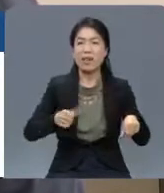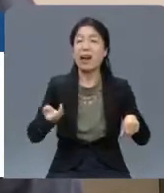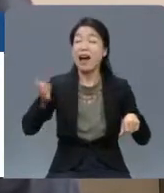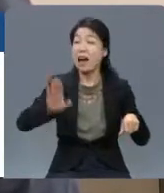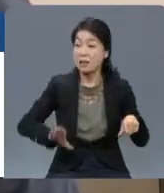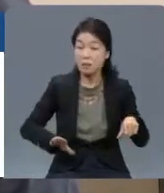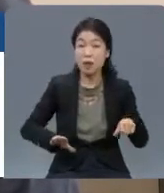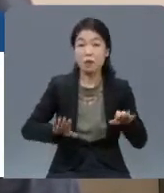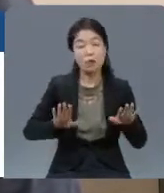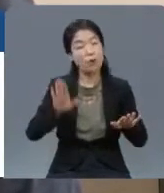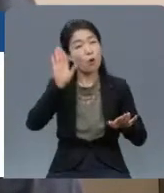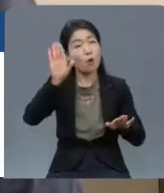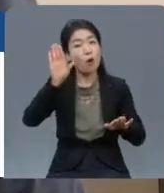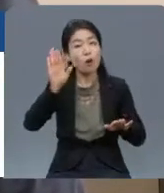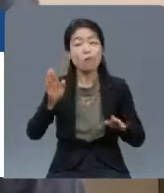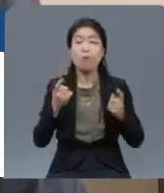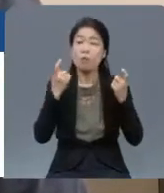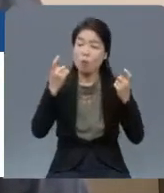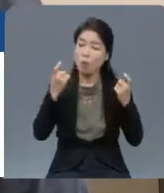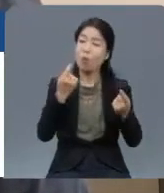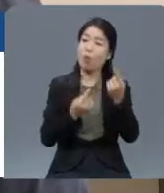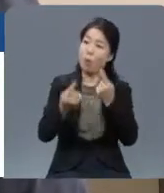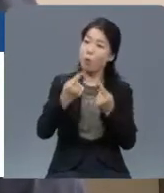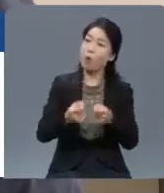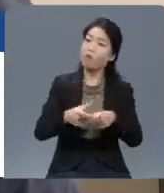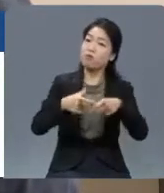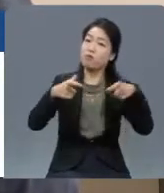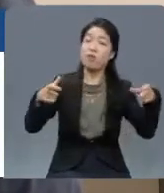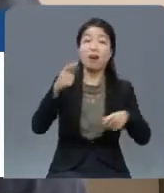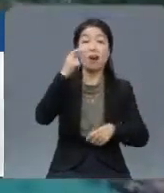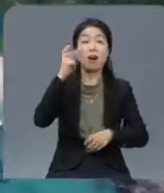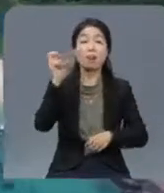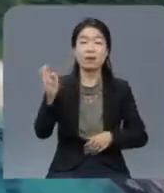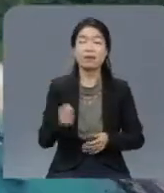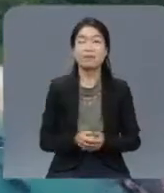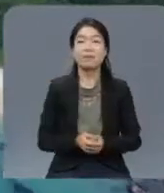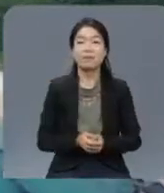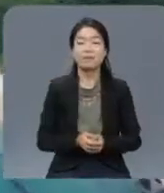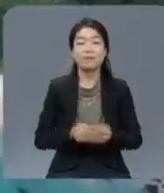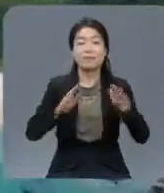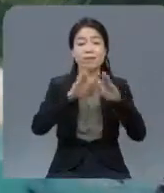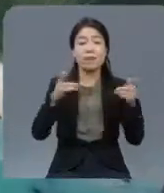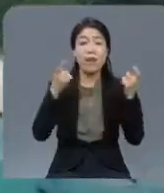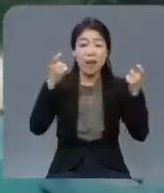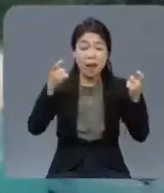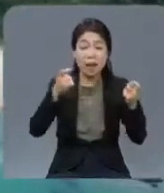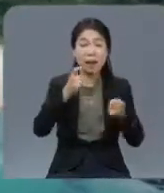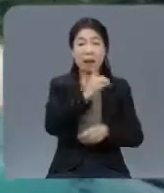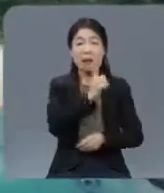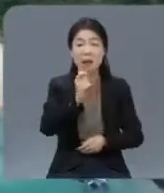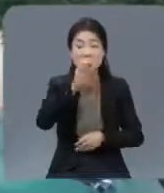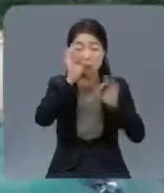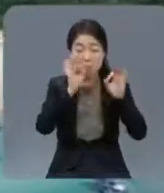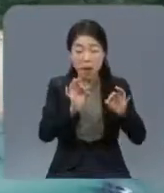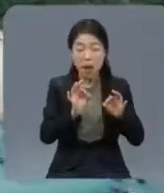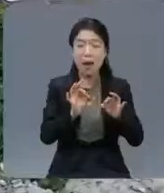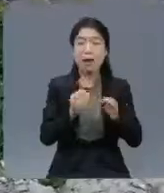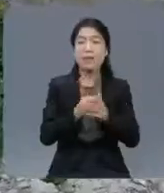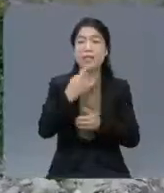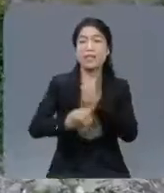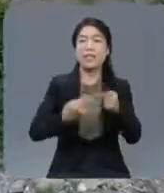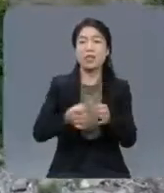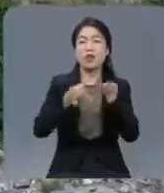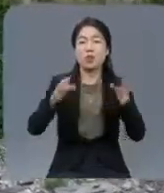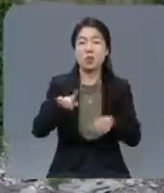앞으로는 굉장히 관광이 활성화될 걸로 저희들은 예측하고 있습니다. 전남 관광 빅데이터를 보면 최근 1년 가장 인기